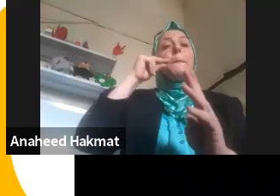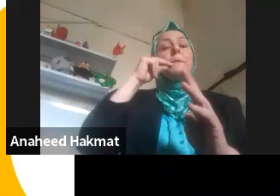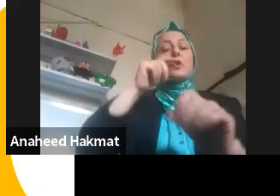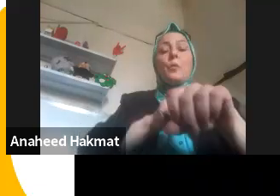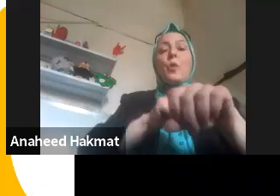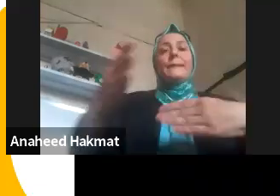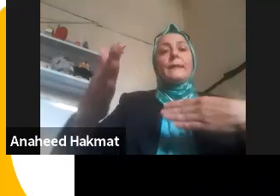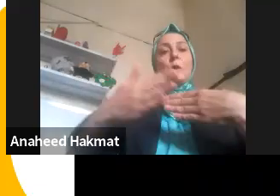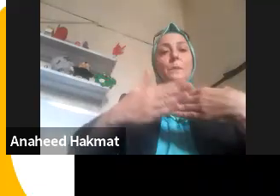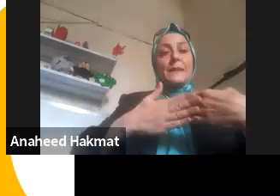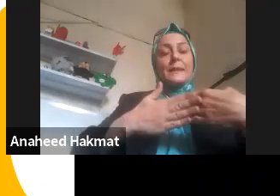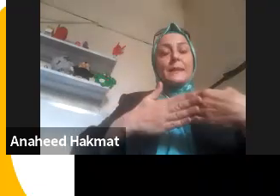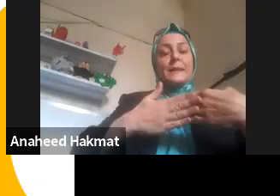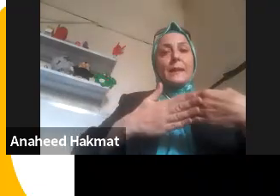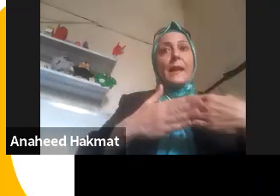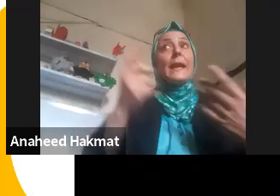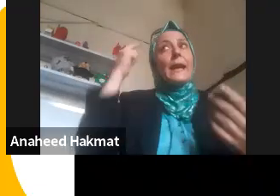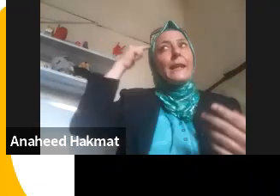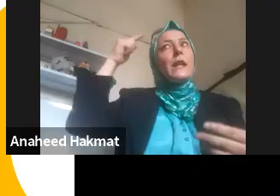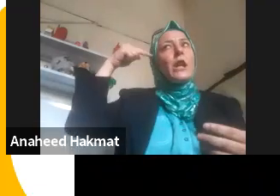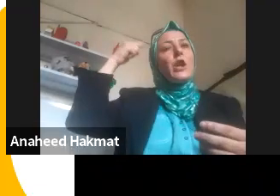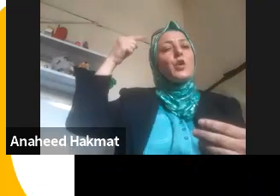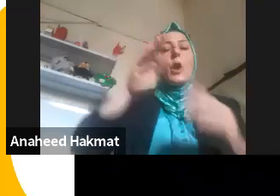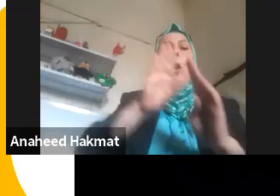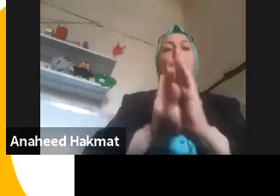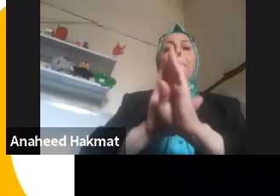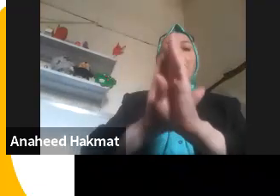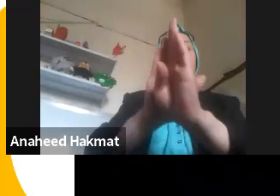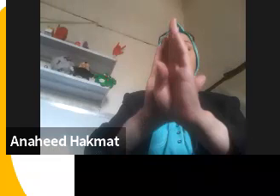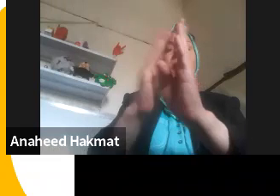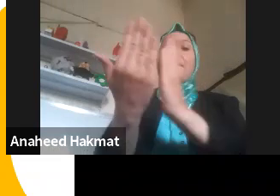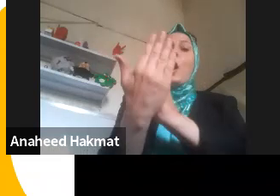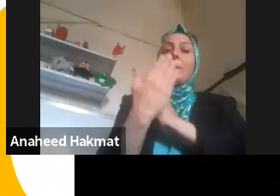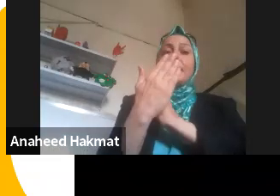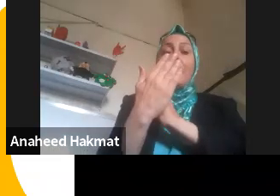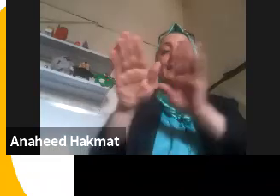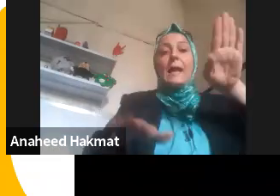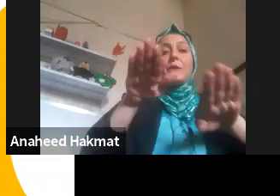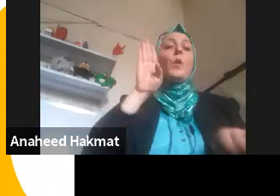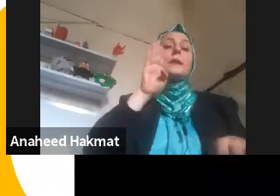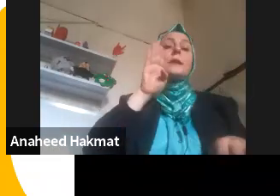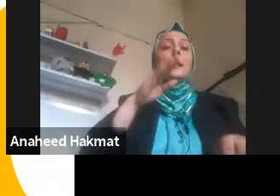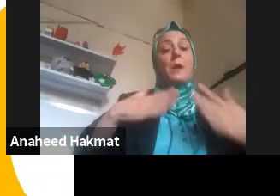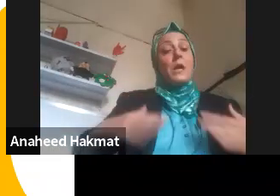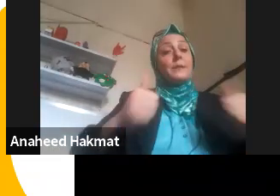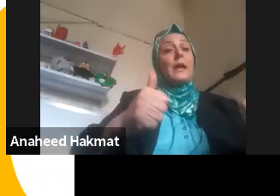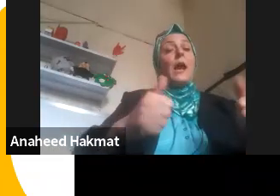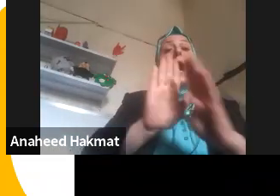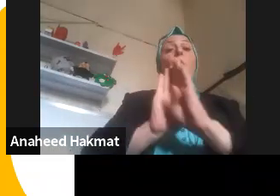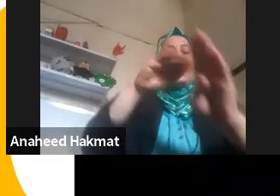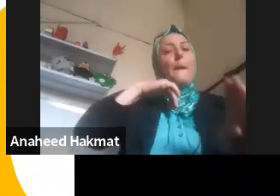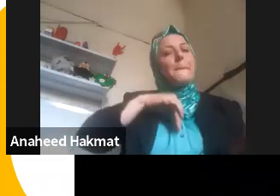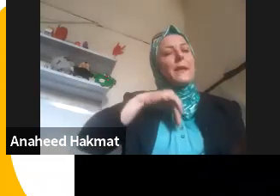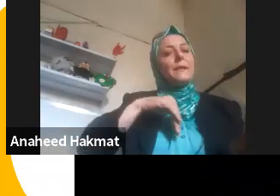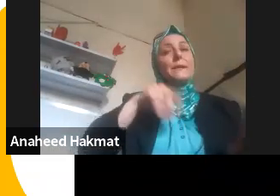بالدعم اللي استلموه؟ إذا كان دعم على مستوى التعليم، إذا كان دعم على مستوى الصحة النفسية والدعم النفسي، شو آرائهم وانطباعاتهم على حول هذا الدعم